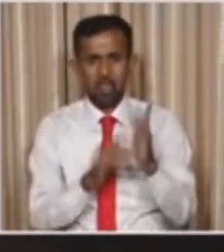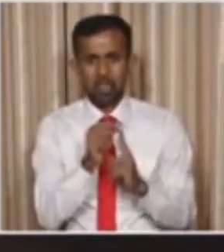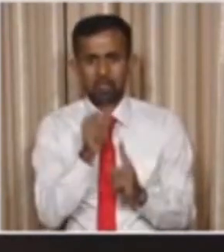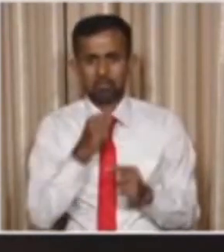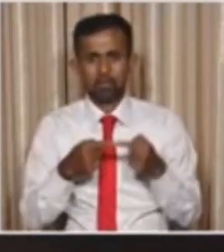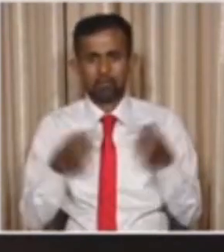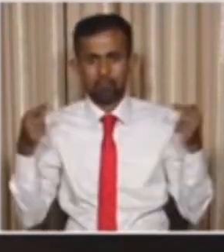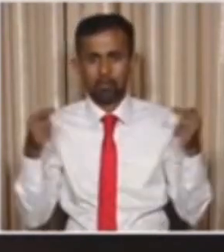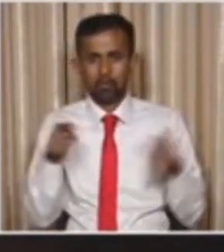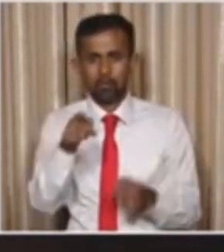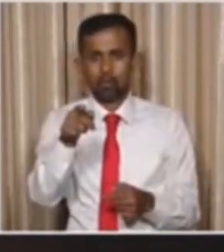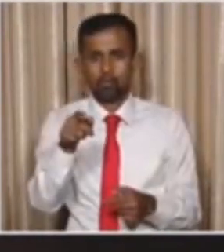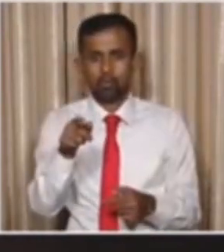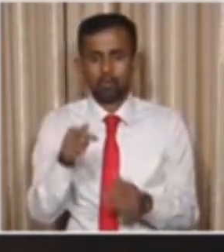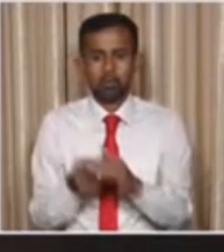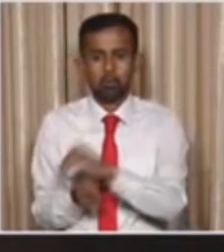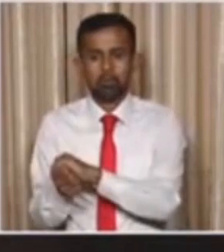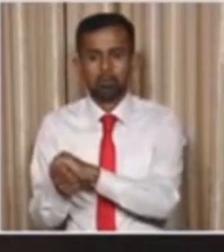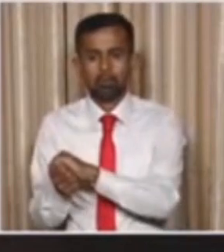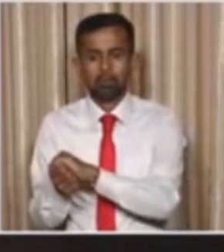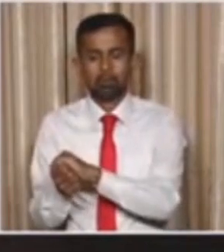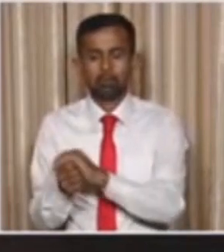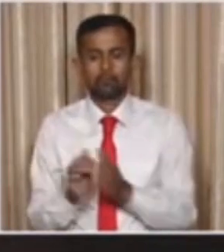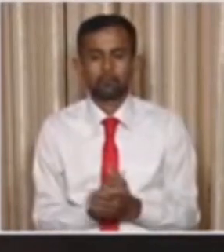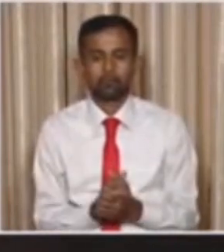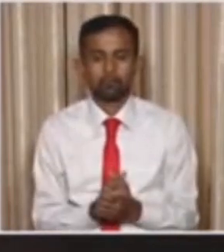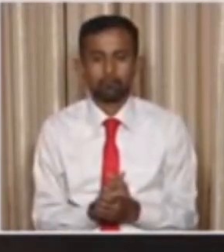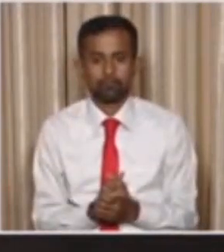විරුද්ධව ඔබතුමා මේ කඩේ යනවා ඒ නිසා